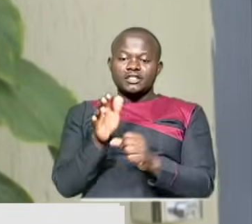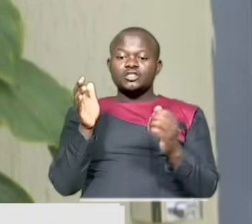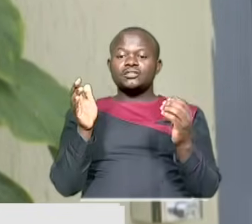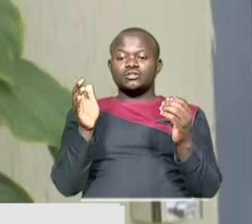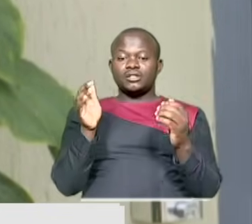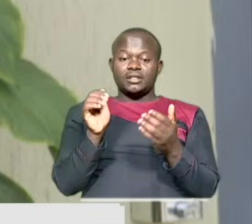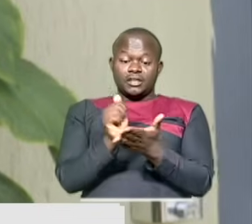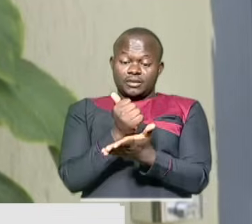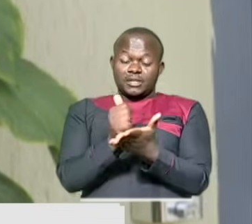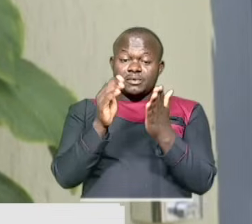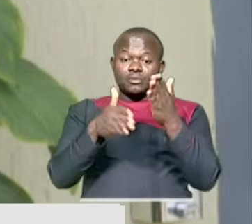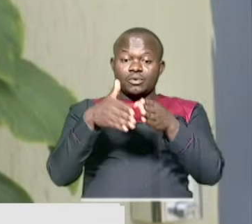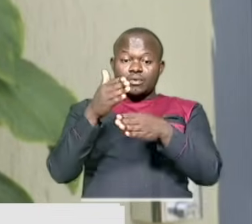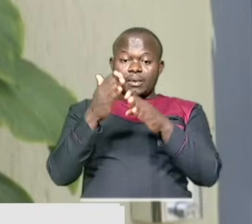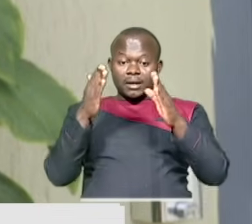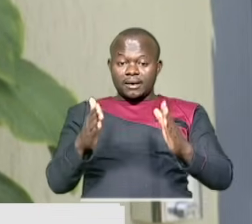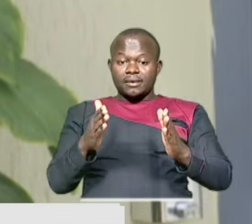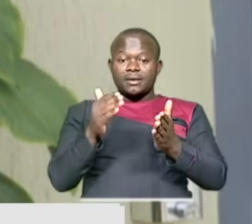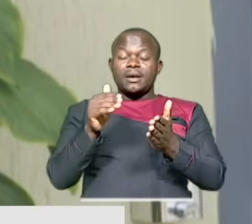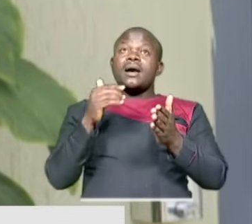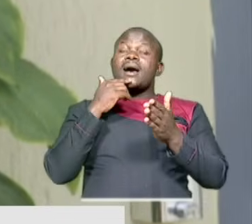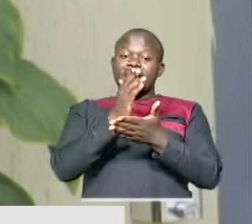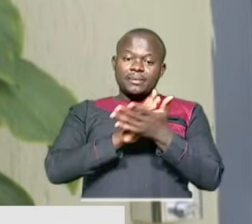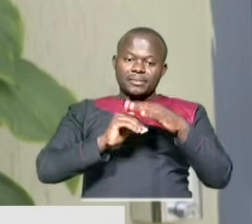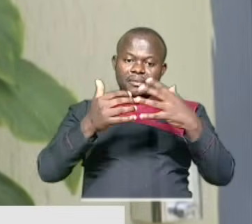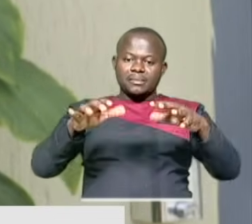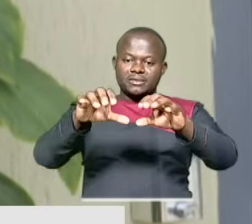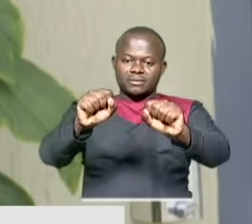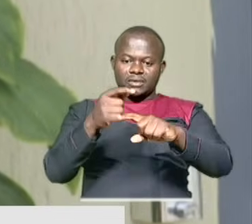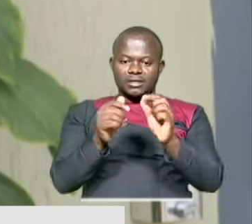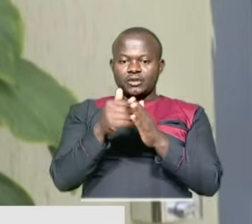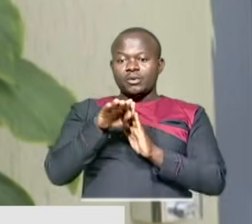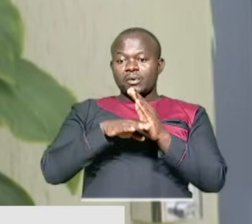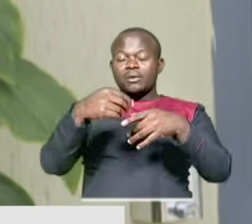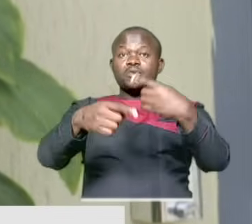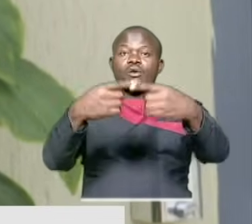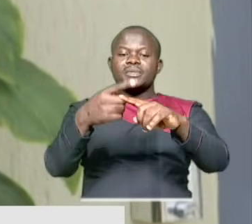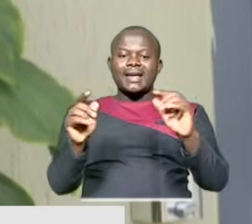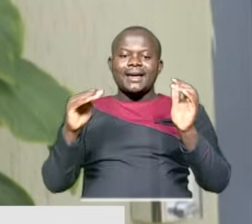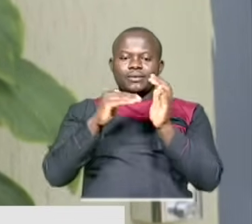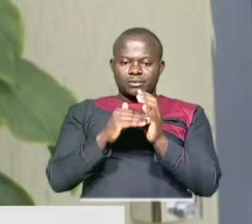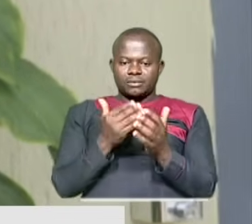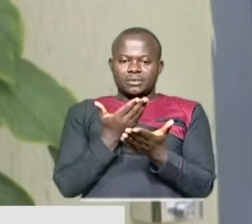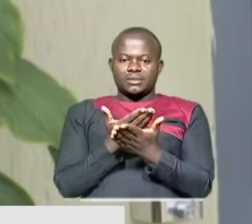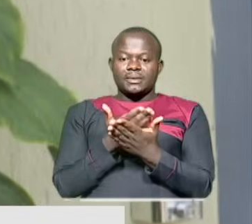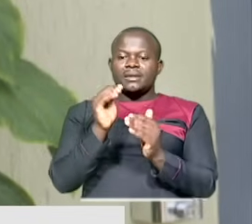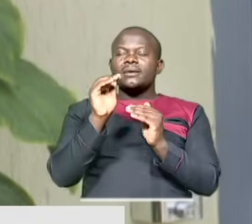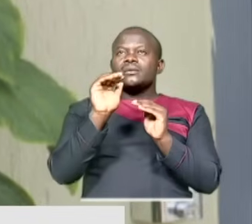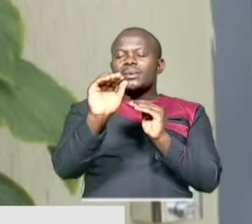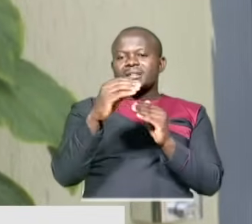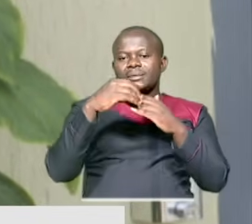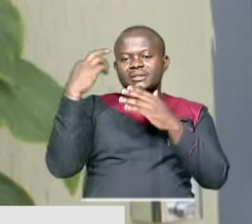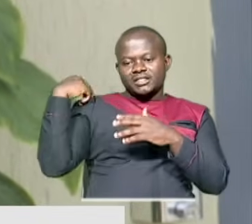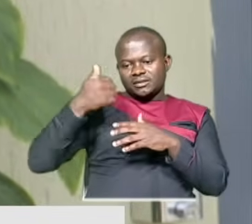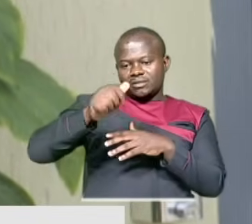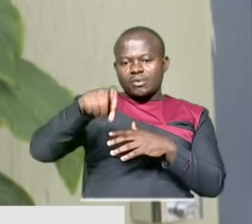ibyemezo byo kubaka. Hari bamwe ndetse bamaze no gutabwa muri yombi kandi niyo gahunda irakomeza, ariko turagira ngo tubaze abayobozi inshingano zabo bakwiye